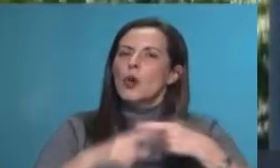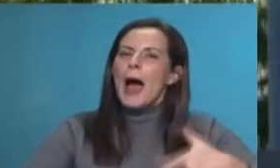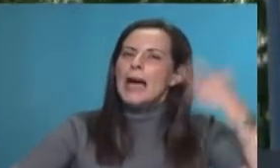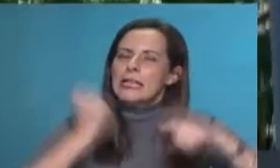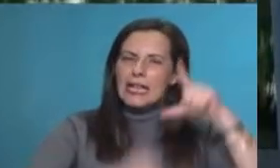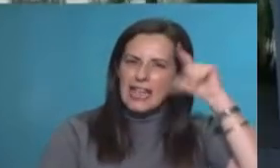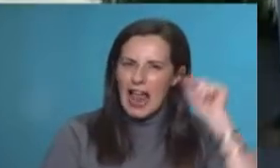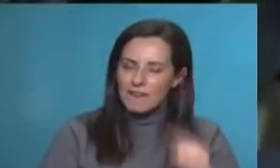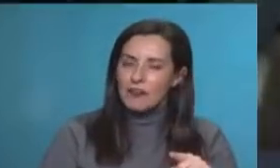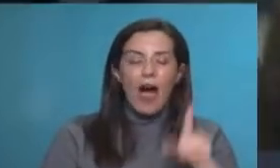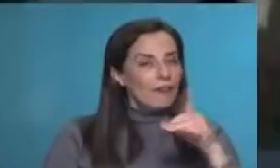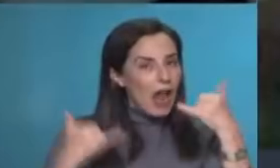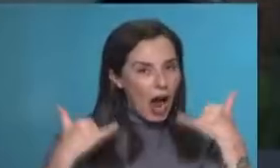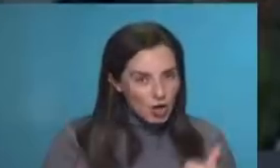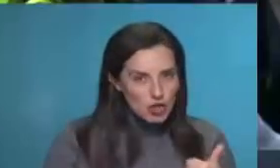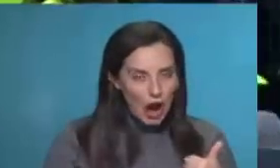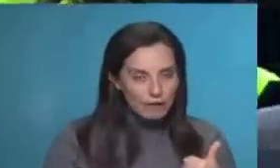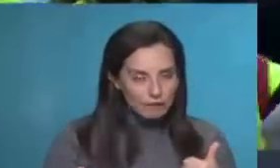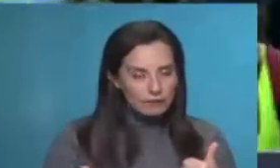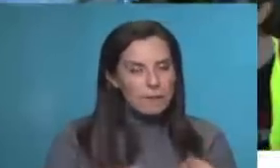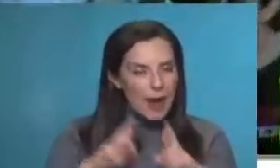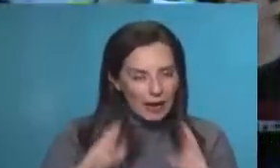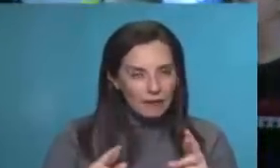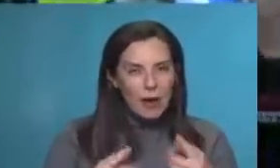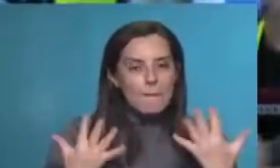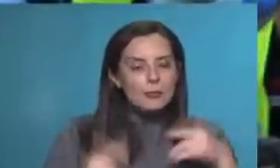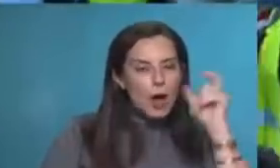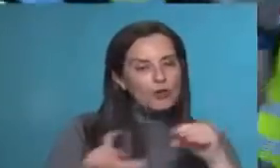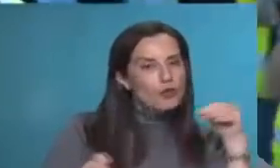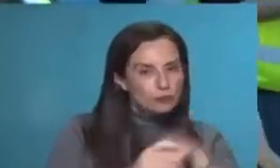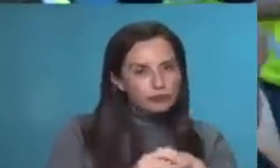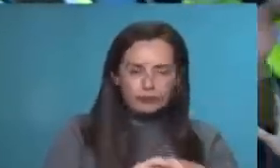אבל הפעם מקווים המארגנים שמספר המשתתפים יהיה גדול יותר.